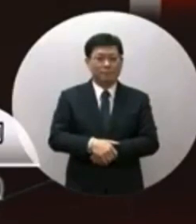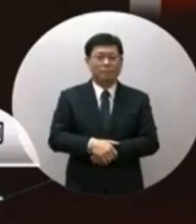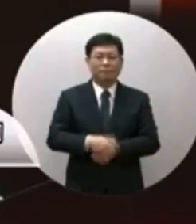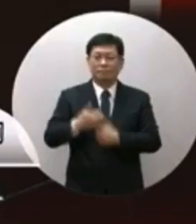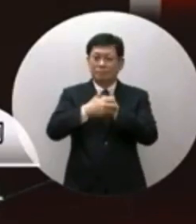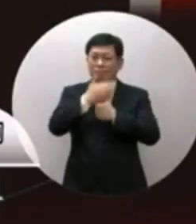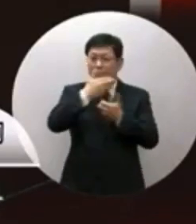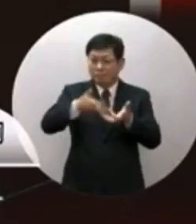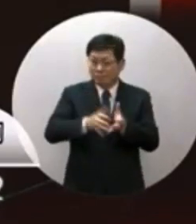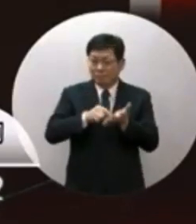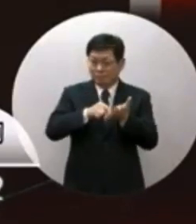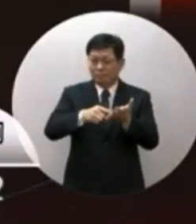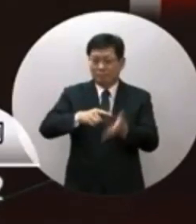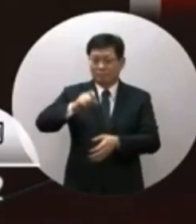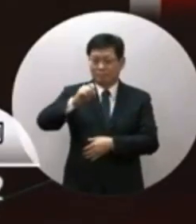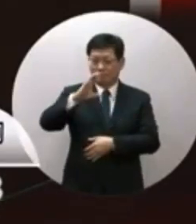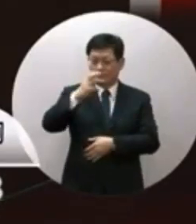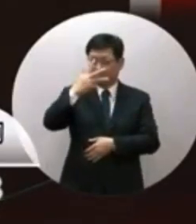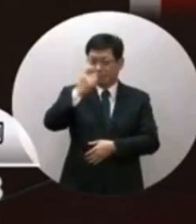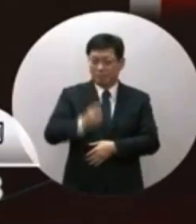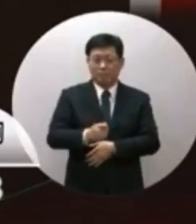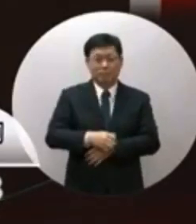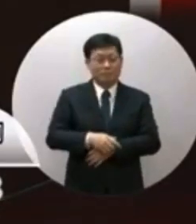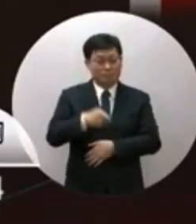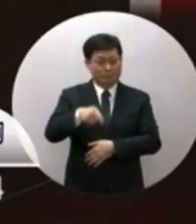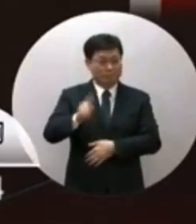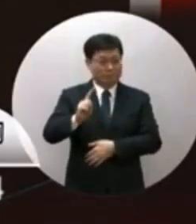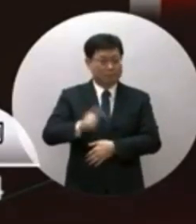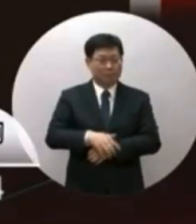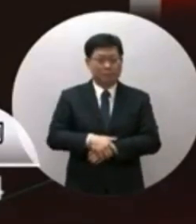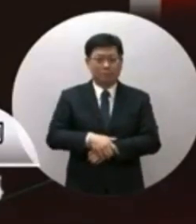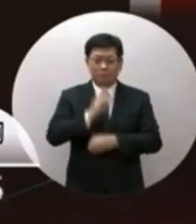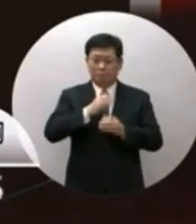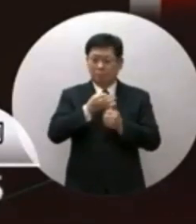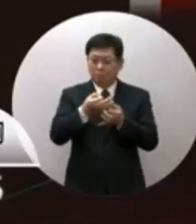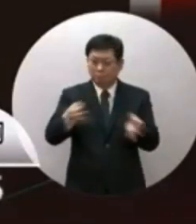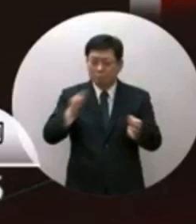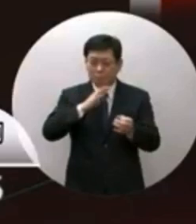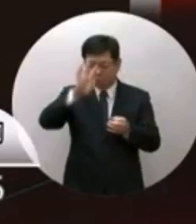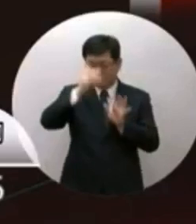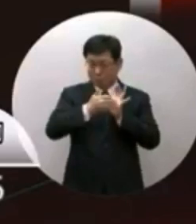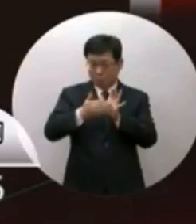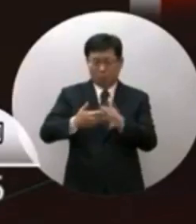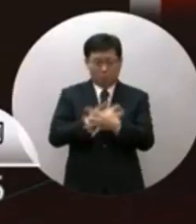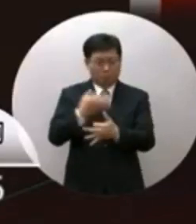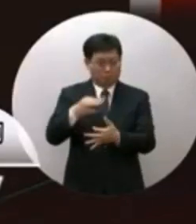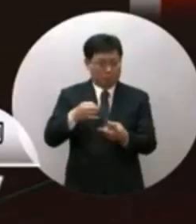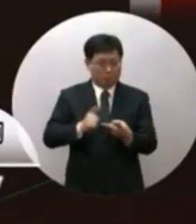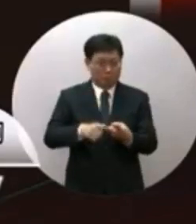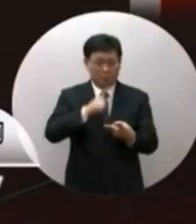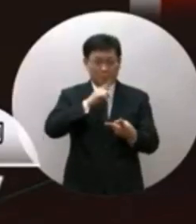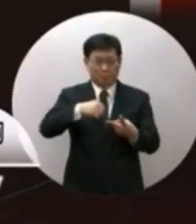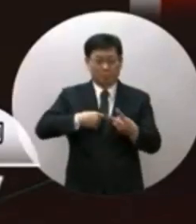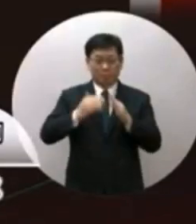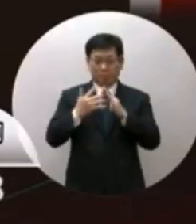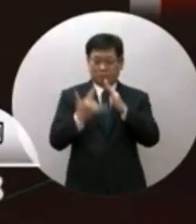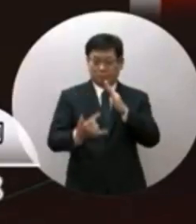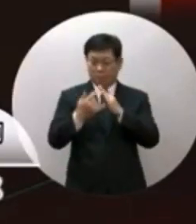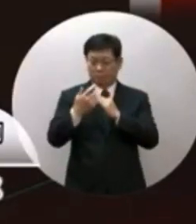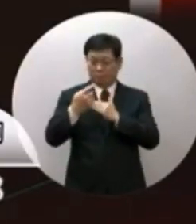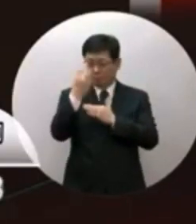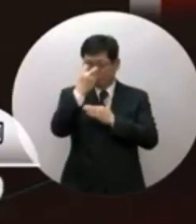卫生福利部编列198亿元，主要是发给防疫绩效奖励金、接受居家隔离